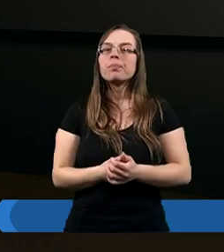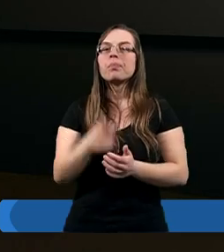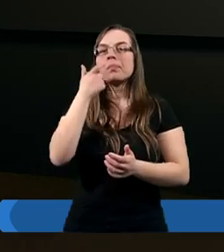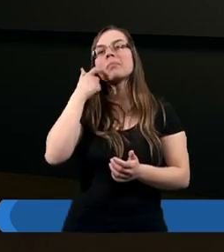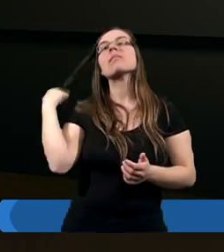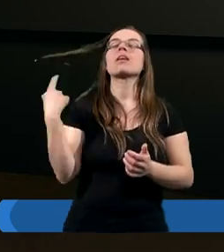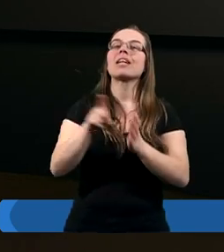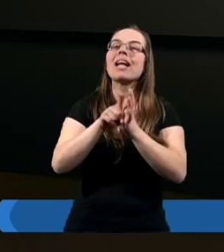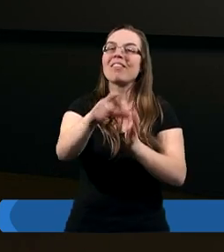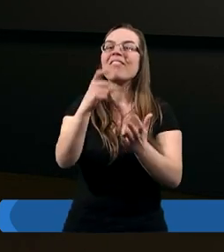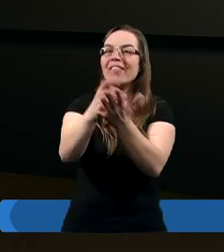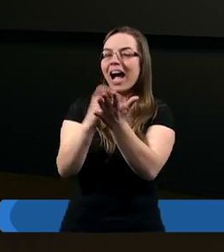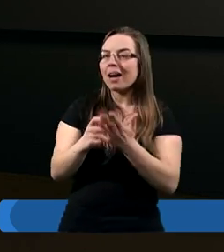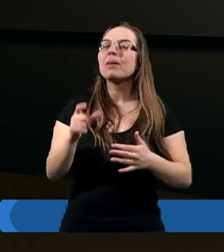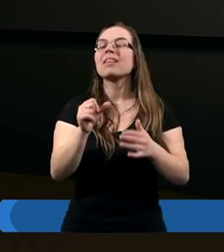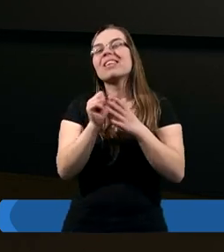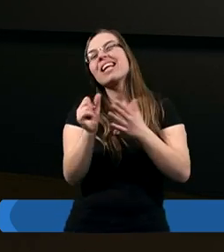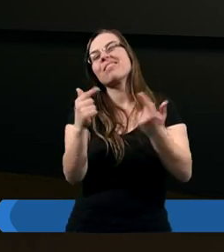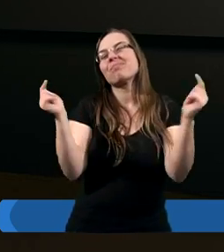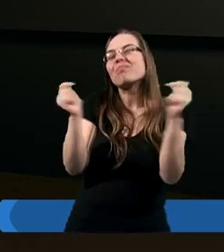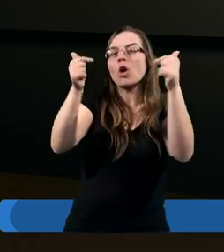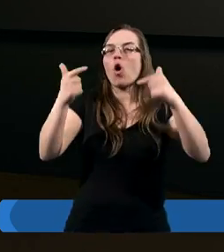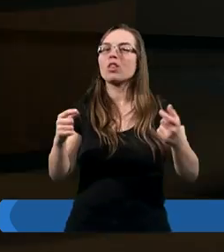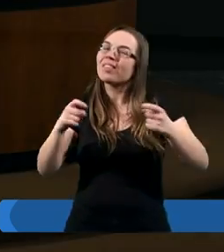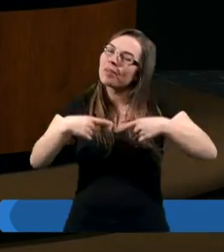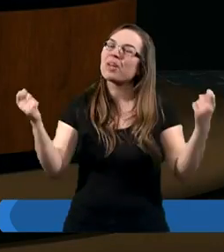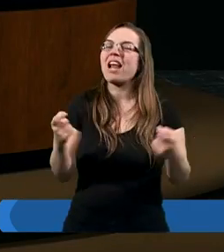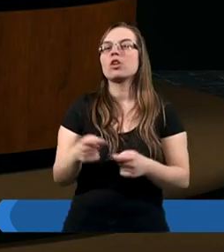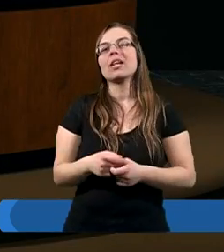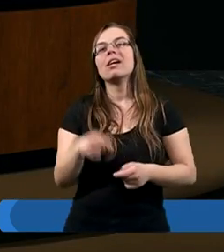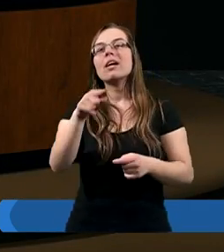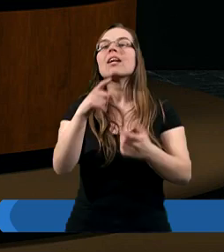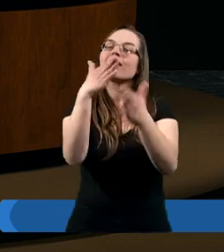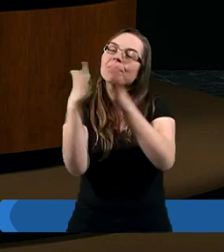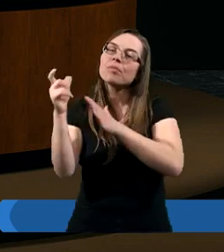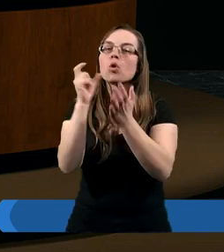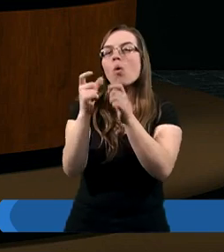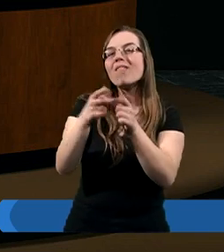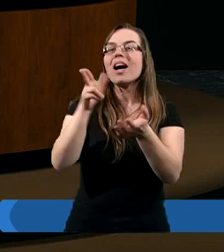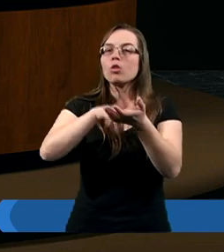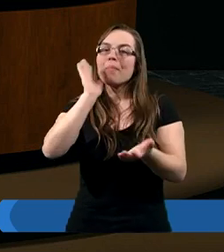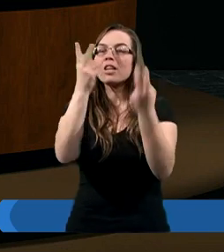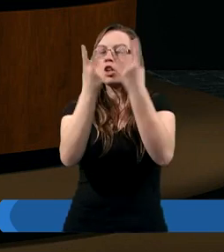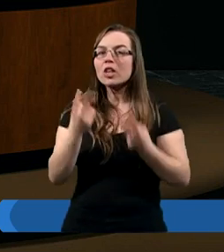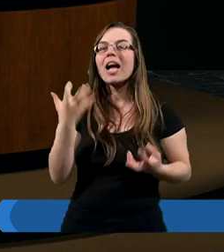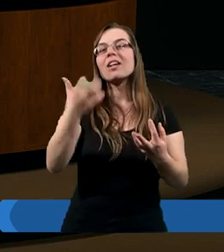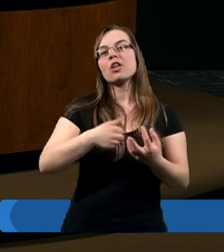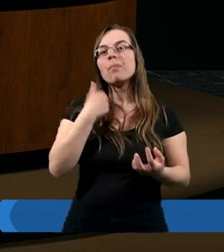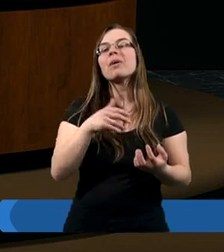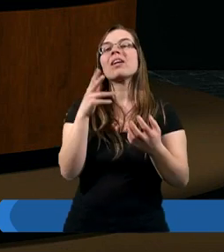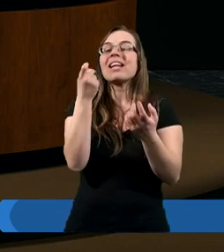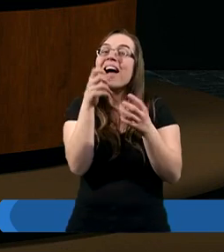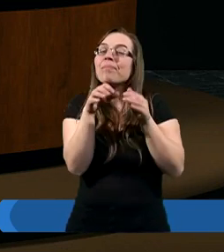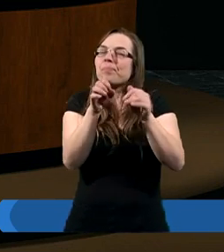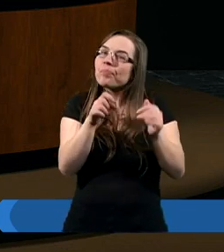Natrafiamy w tym fragmencie też na taki dosyć kontrowersyjny werset. Następne słowa, które będziemy czytać, chcę, żeby przez chwilkę